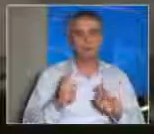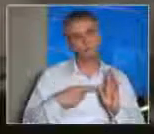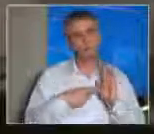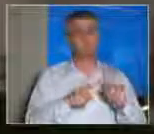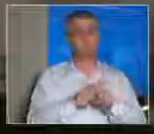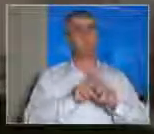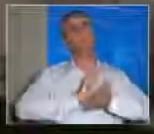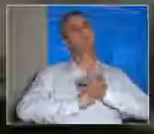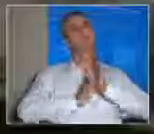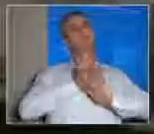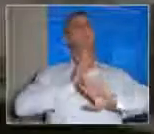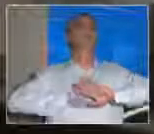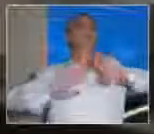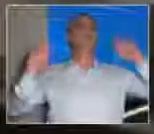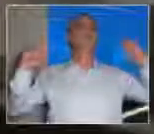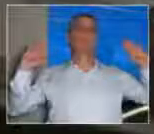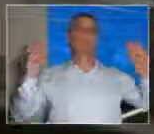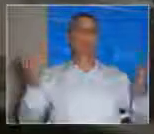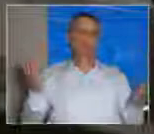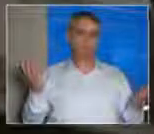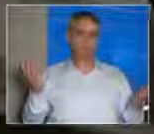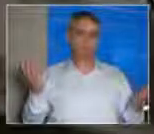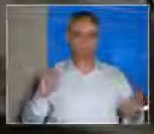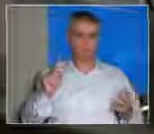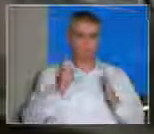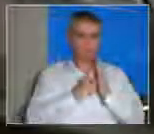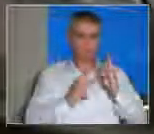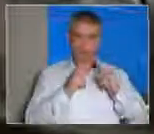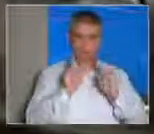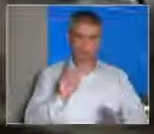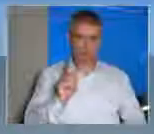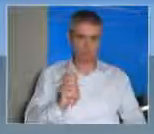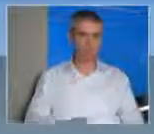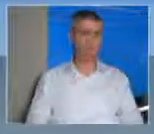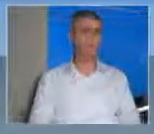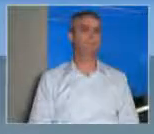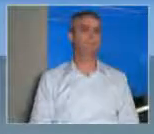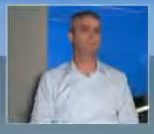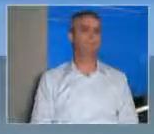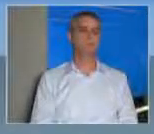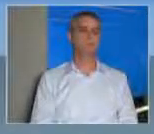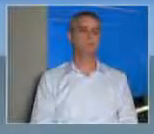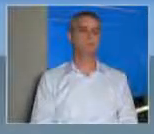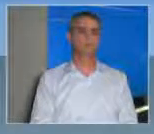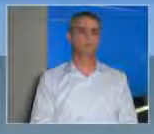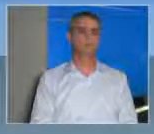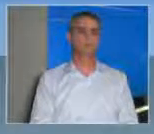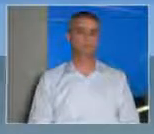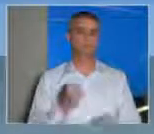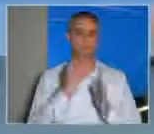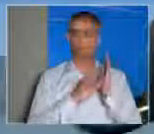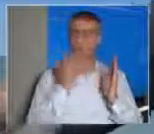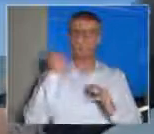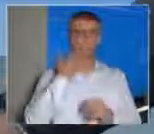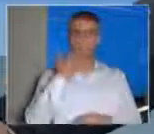כאילו שזהו, גמרנו. זה לא החוק הצרפתי. כן. חוק שעבד במדינת ישראל,